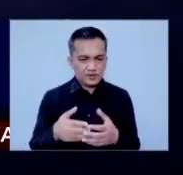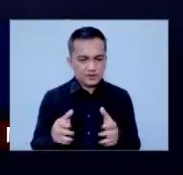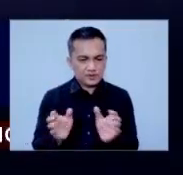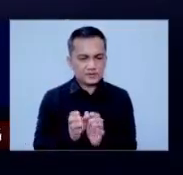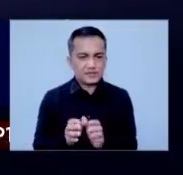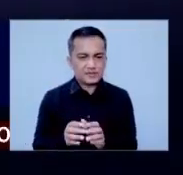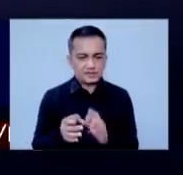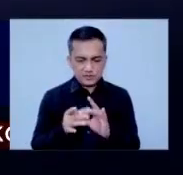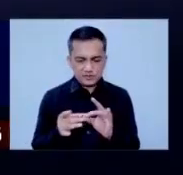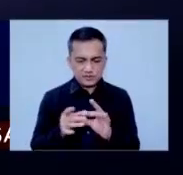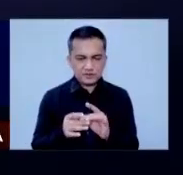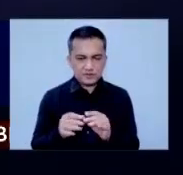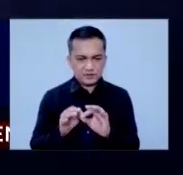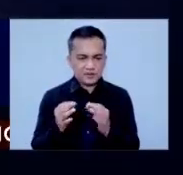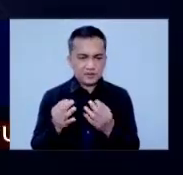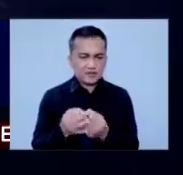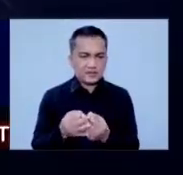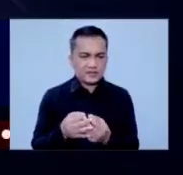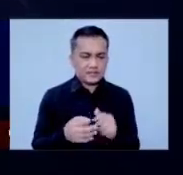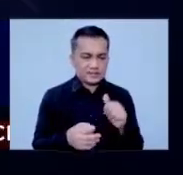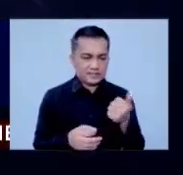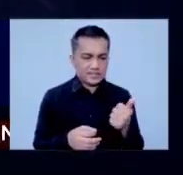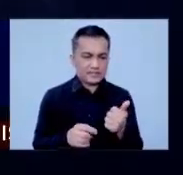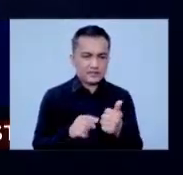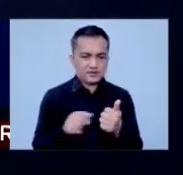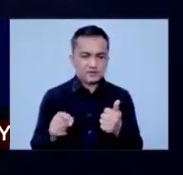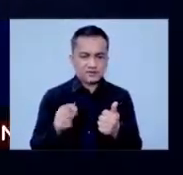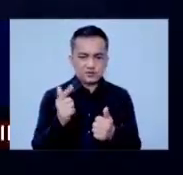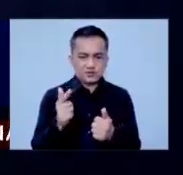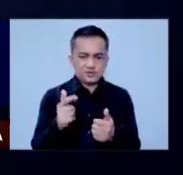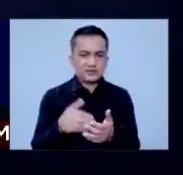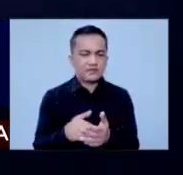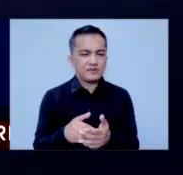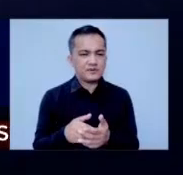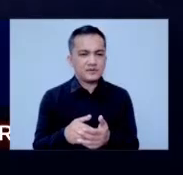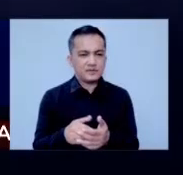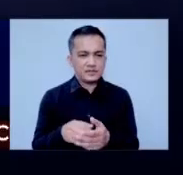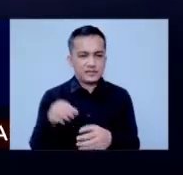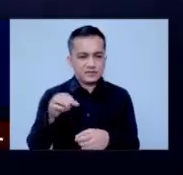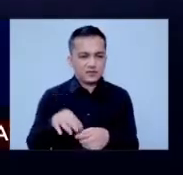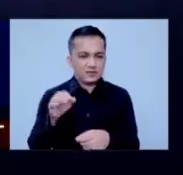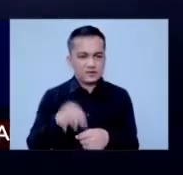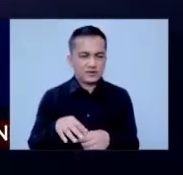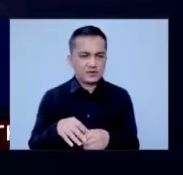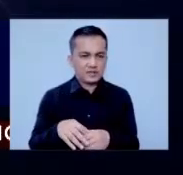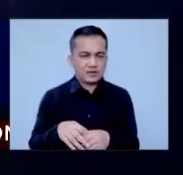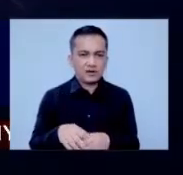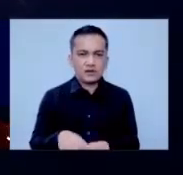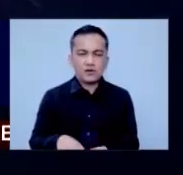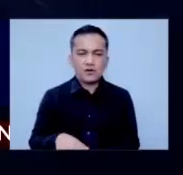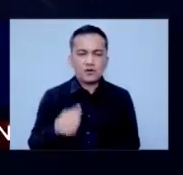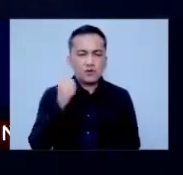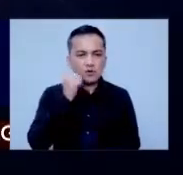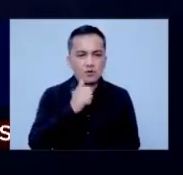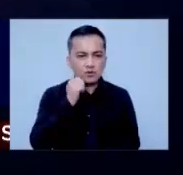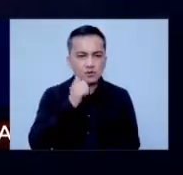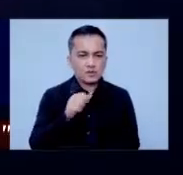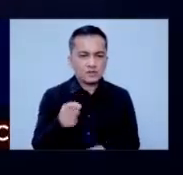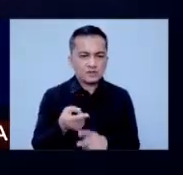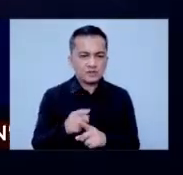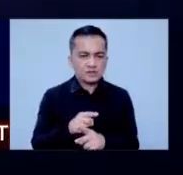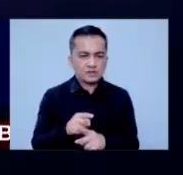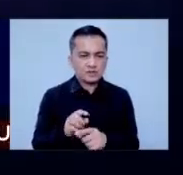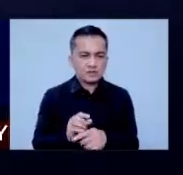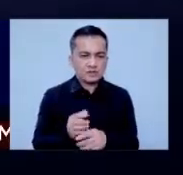pamilya, 10 hanggang 20,000 piso ang hulog nila araw-araw mula sa kanilang sobrang